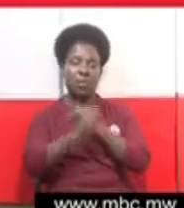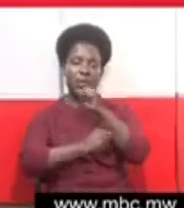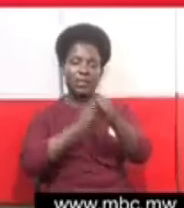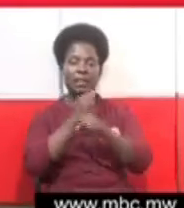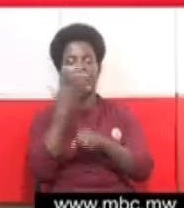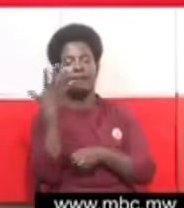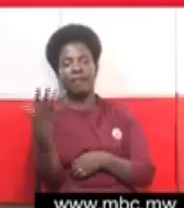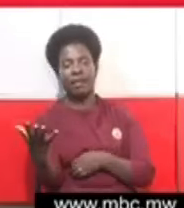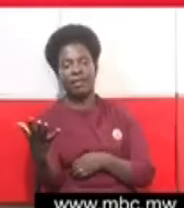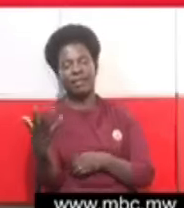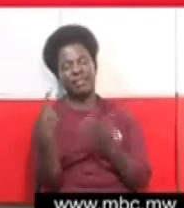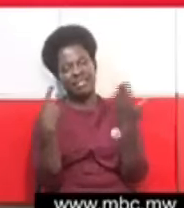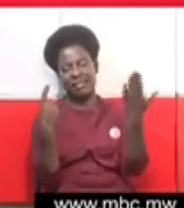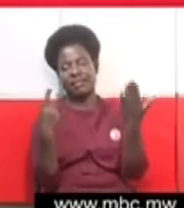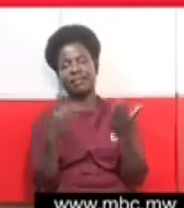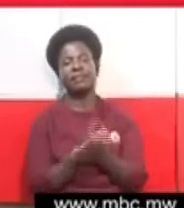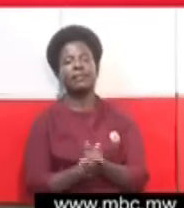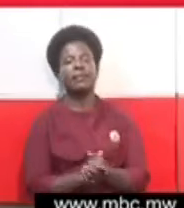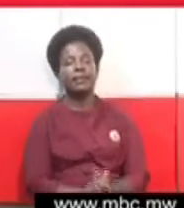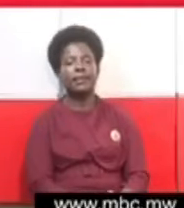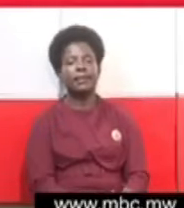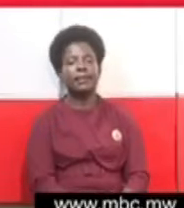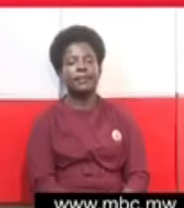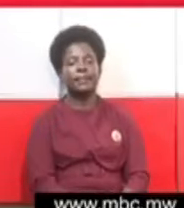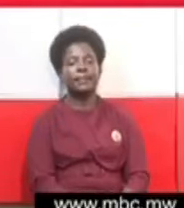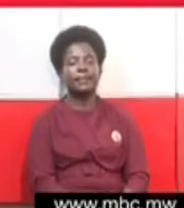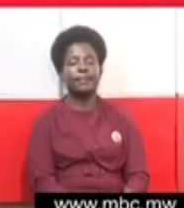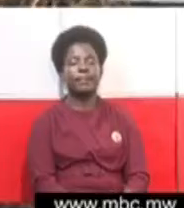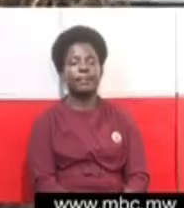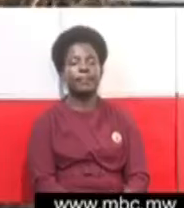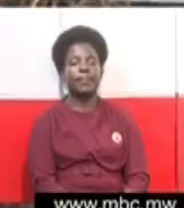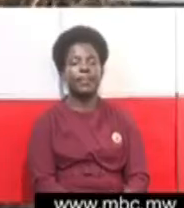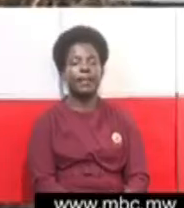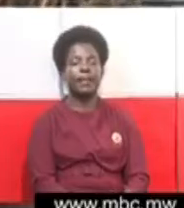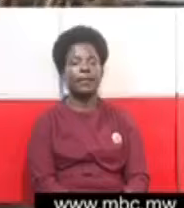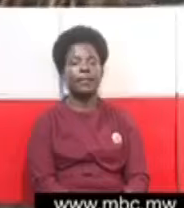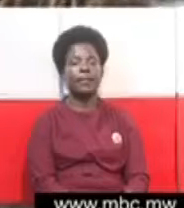zisanu ndi chimodzi. Charles Bensulo, wafika ndi ripoti.